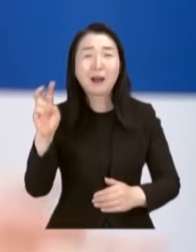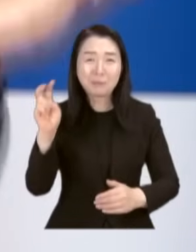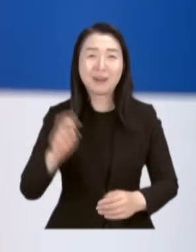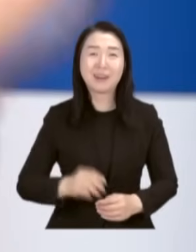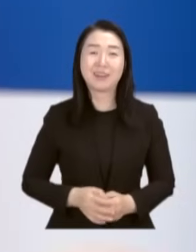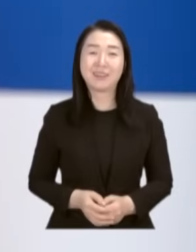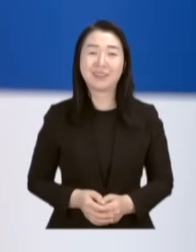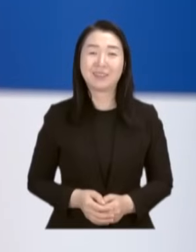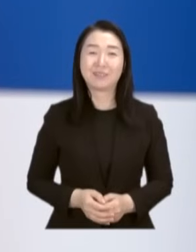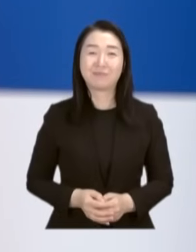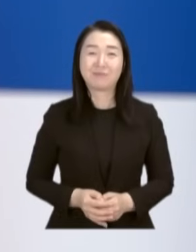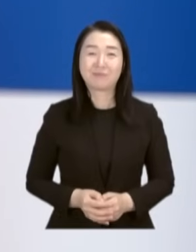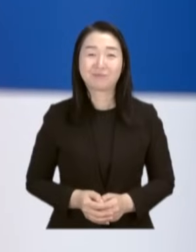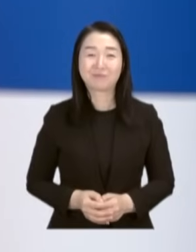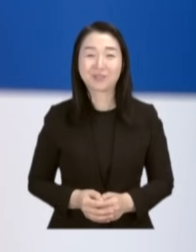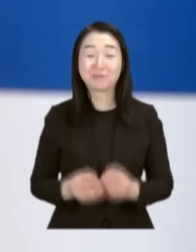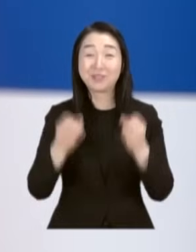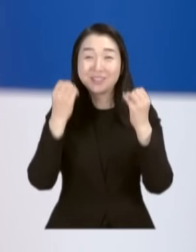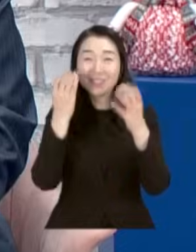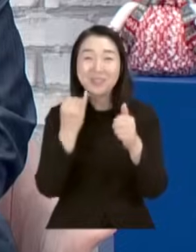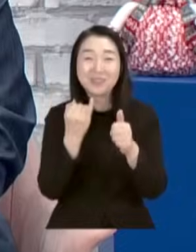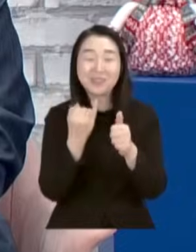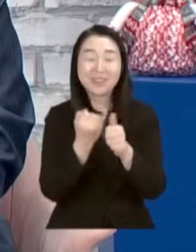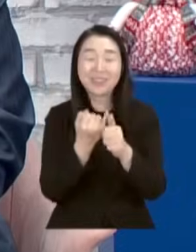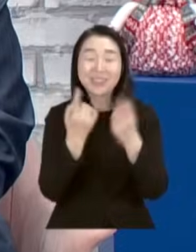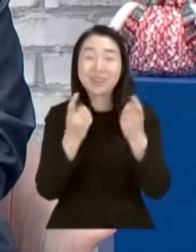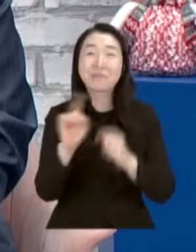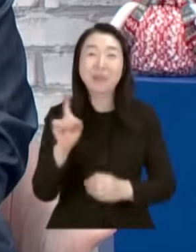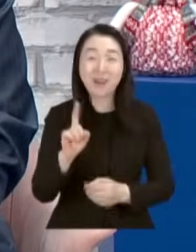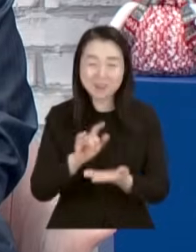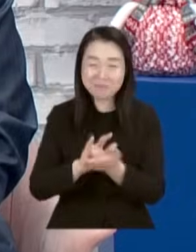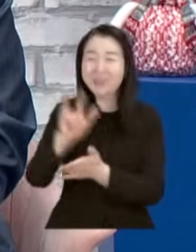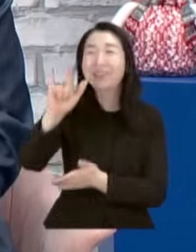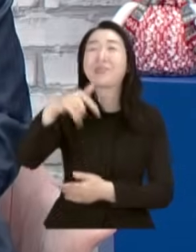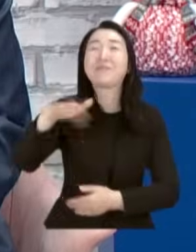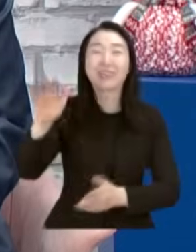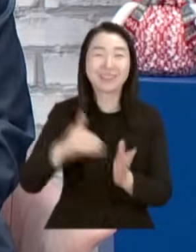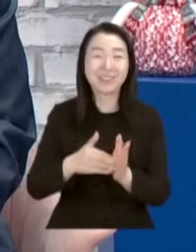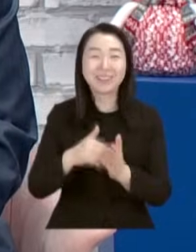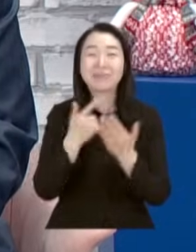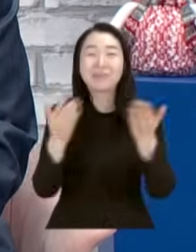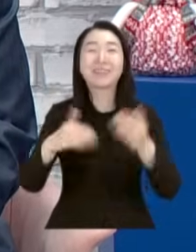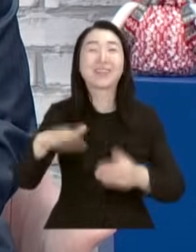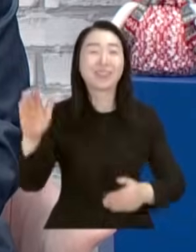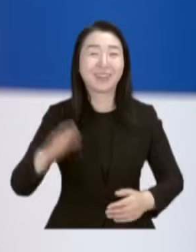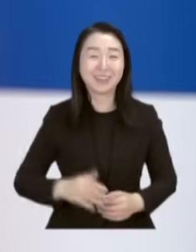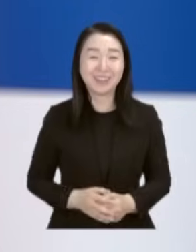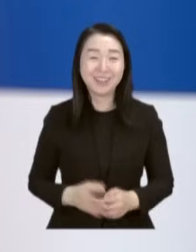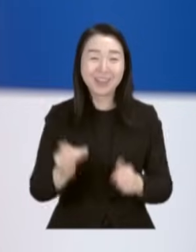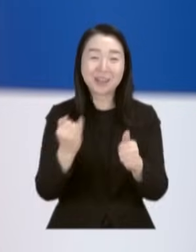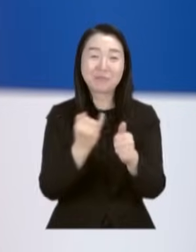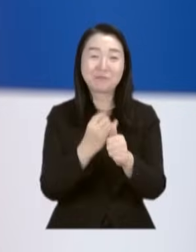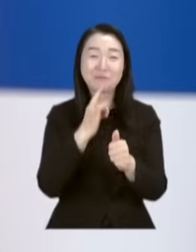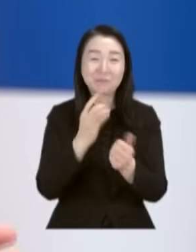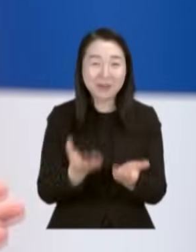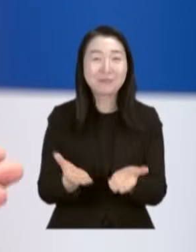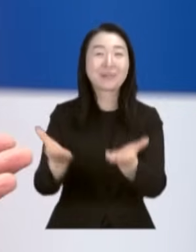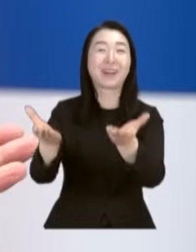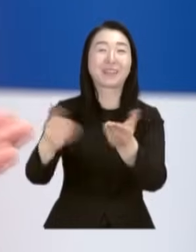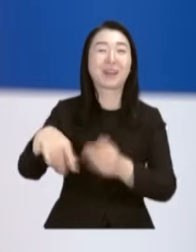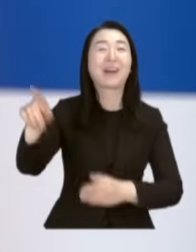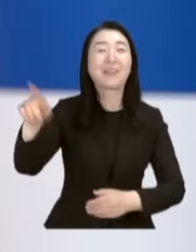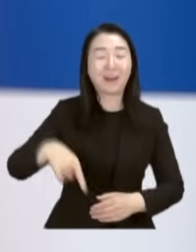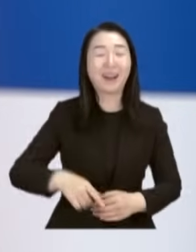보네. 그러니까 봉사하셨지. 아니 무슨 신혼여행이에요 사실은 비행기만 탔다 뿐이지. 아, 그래도 네. 부부만 좀 네.